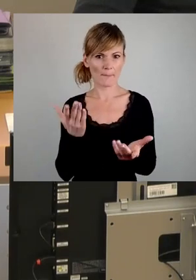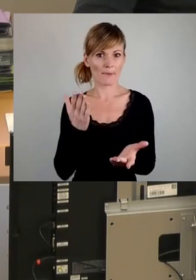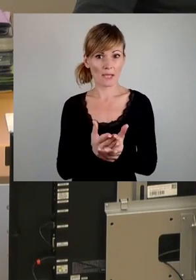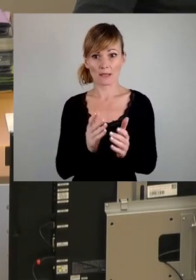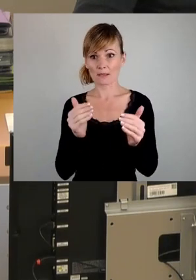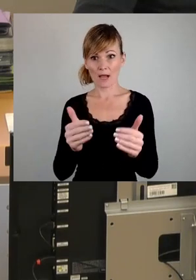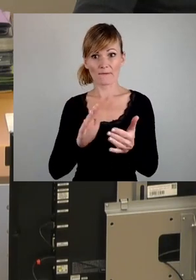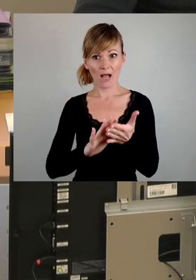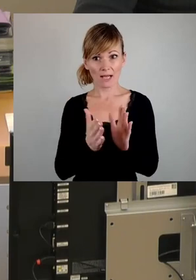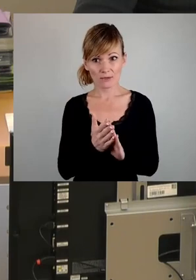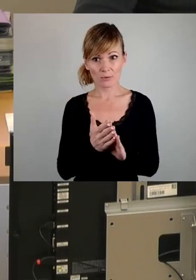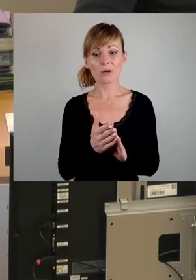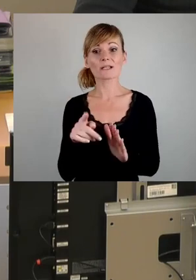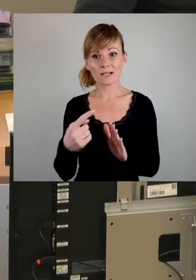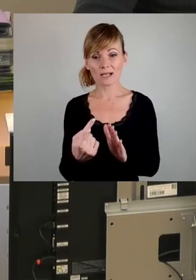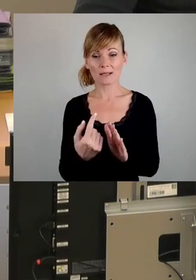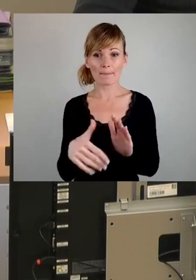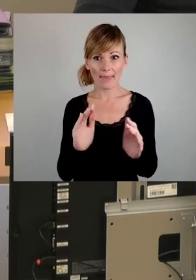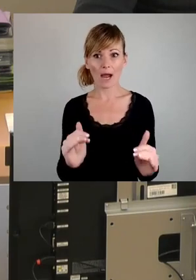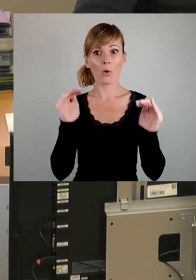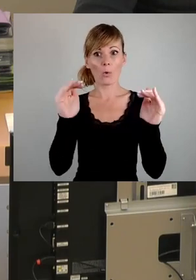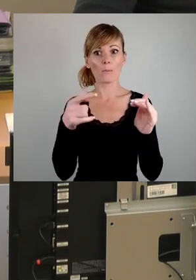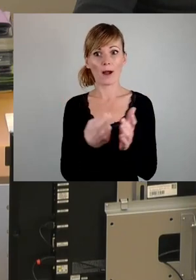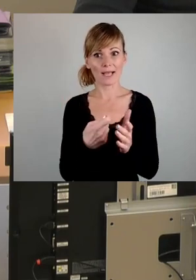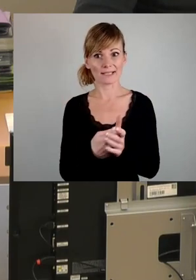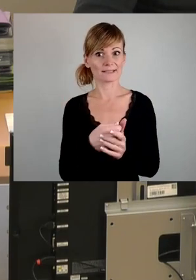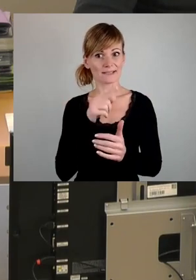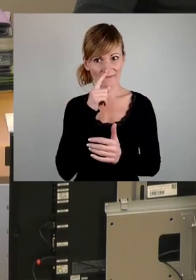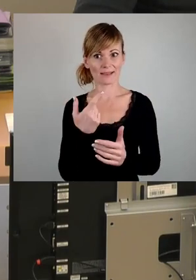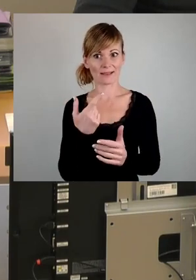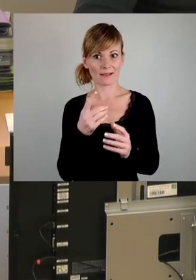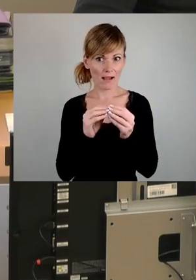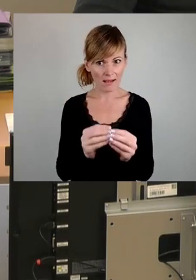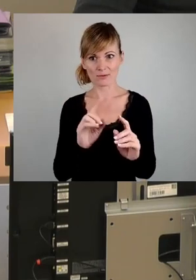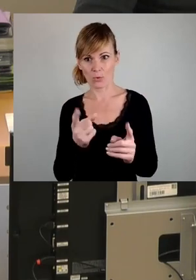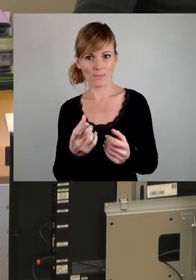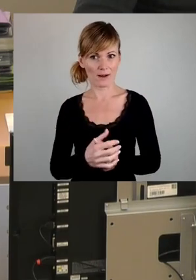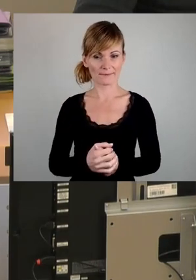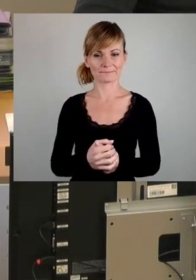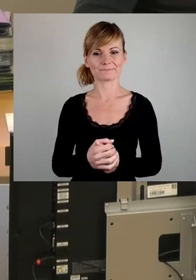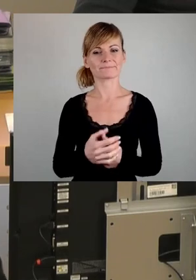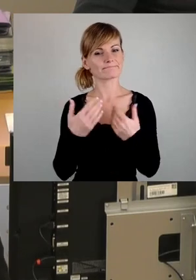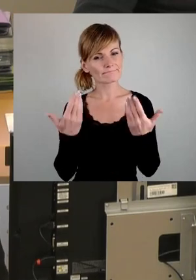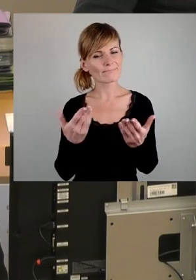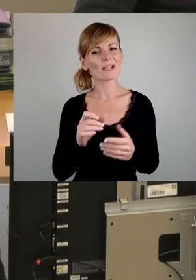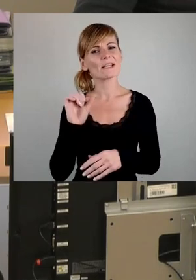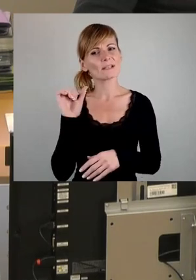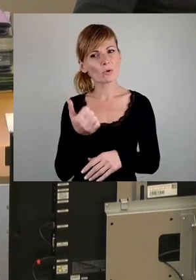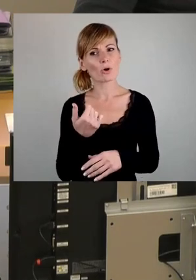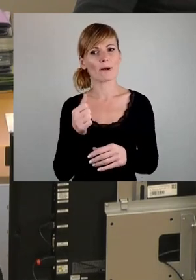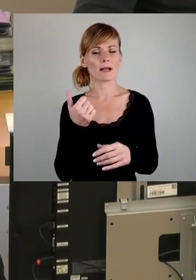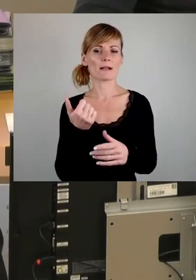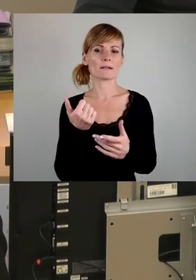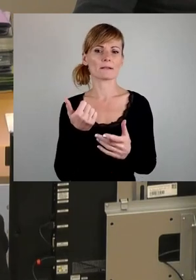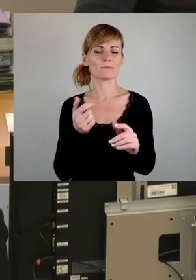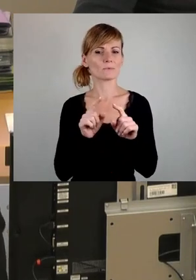höherer Preis stehen. Das ist nicht auszuschließen, wenn man das ganze Paket nochmal aufmacht. Ich würde an der Stelle aber auch noch mal 1, 2 Worte zum Thema Kiessee-Leuben